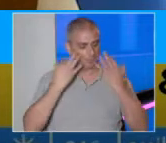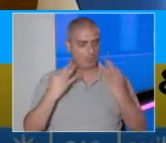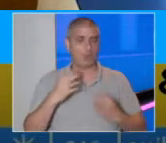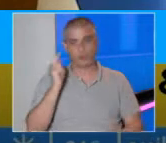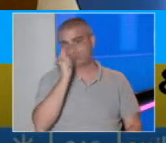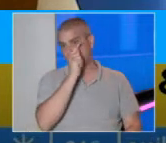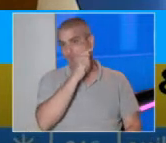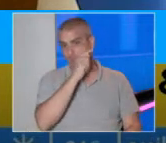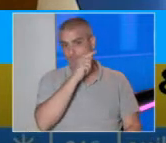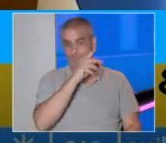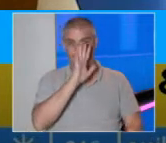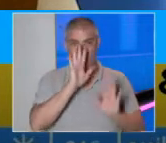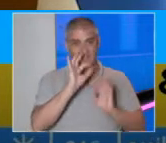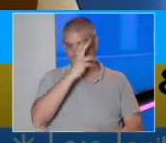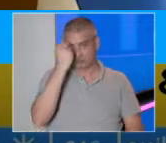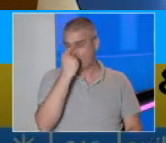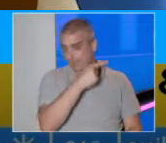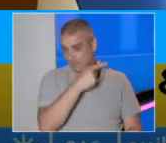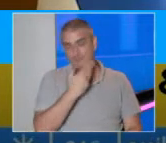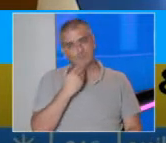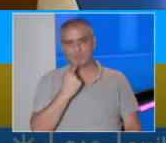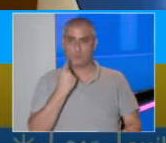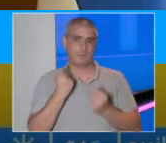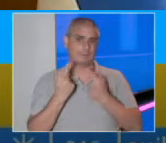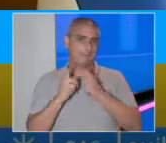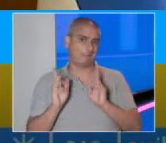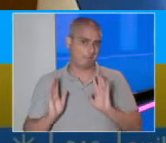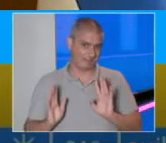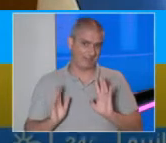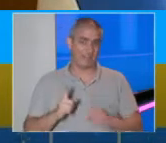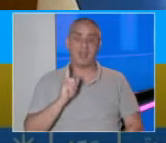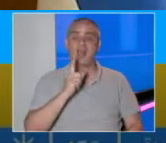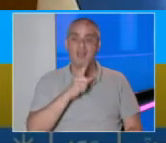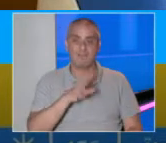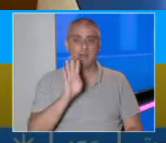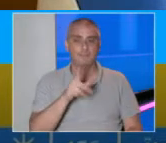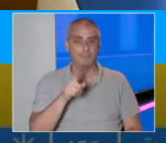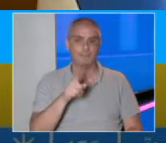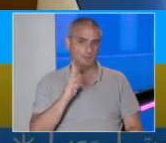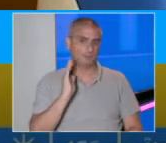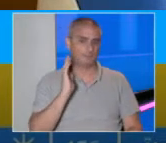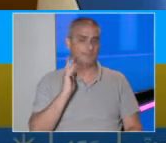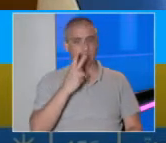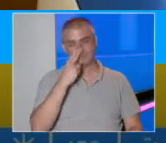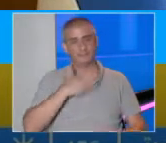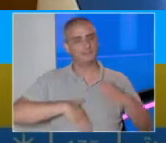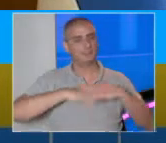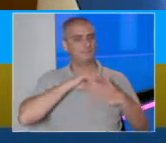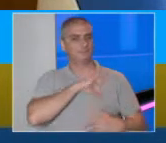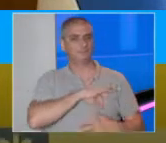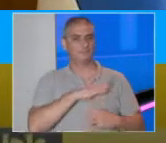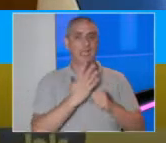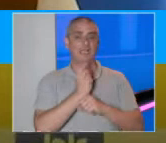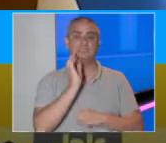שם לסקיי ניוז בערבית, בישראל זה קצת נראה אחרת. בכל מקרה, נתניהו ירצה מאוד למקסם את ההישג